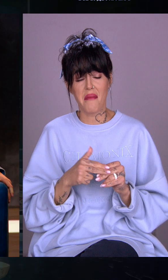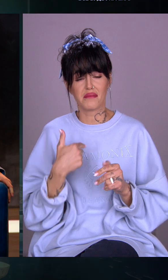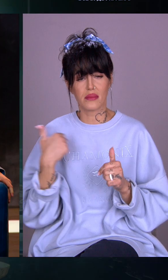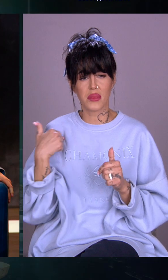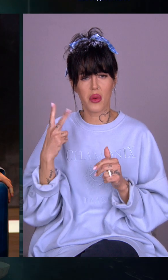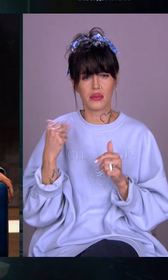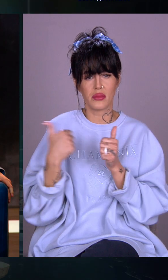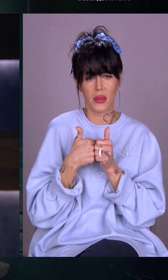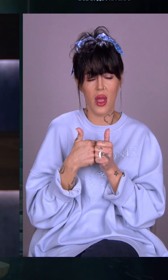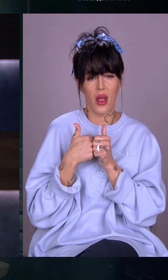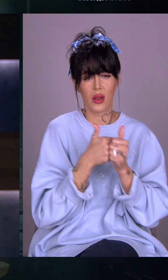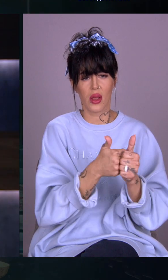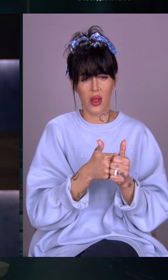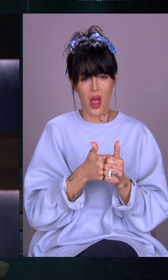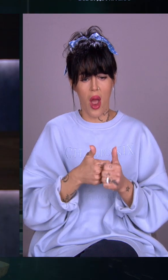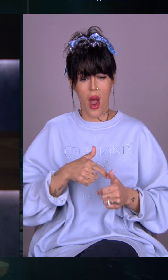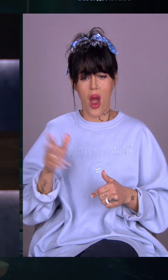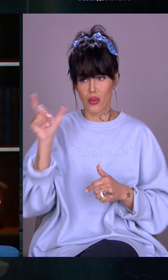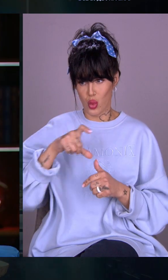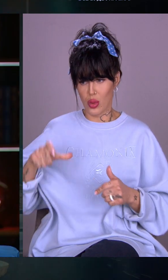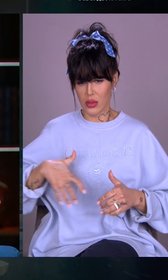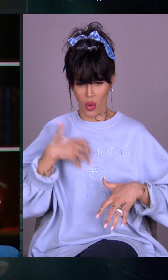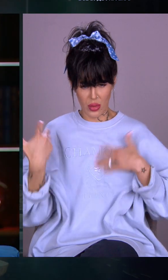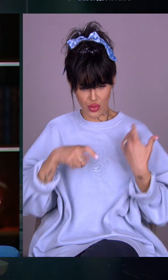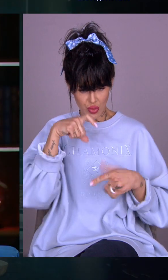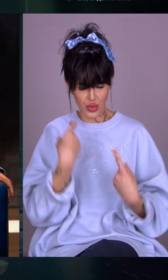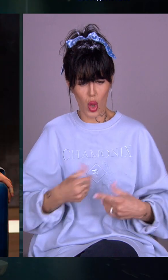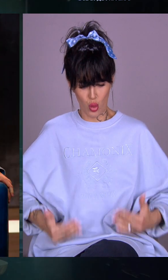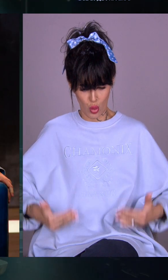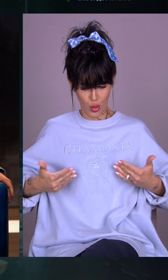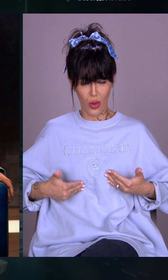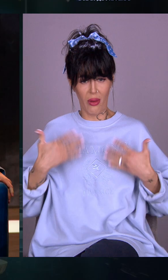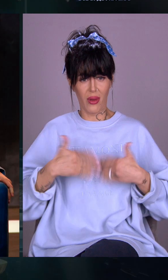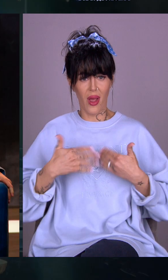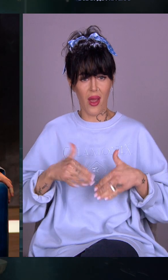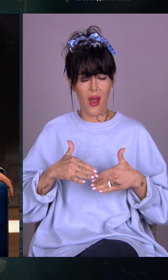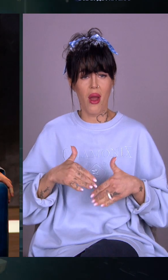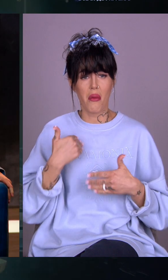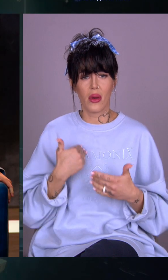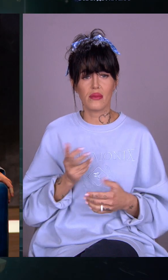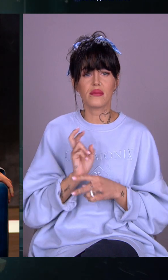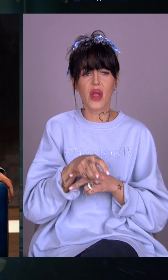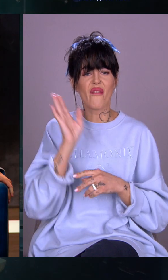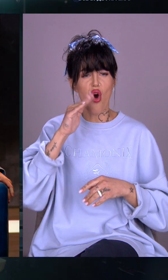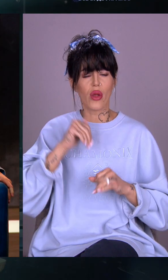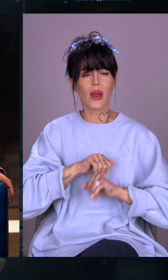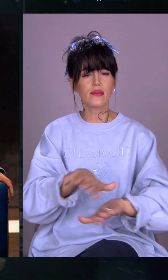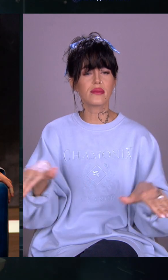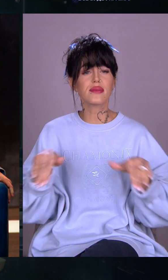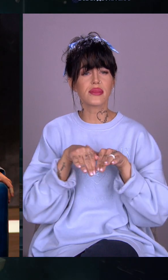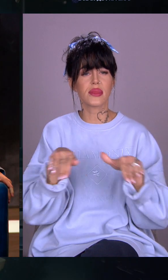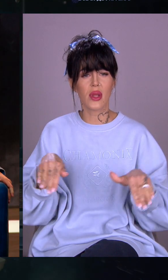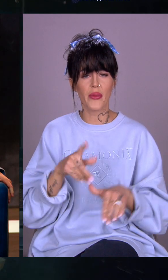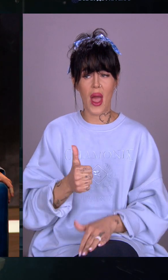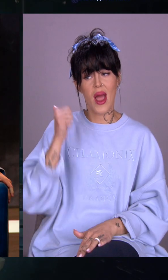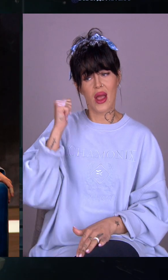Юрою розділися, ну, до трусиків. Там багато людей ходить. Моя бубочка. Да, і ми з Юрою йдемо такі, вже зайшли по пояс в воді. Юра мені каже, а ззаді